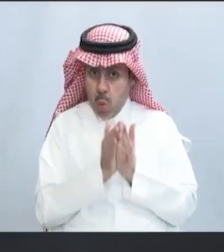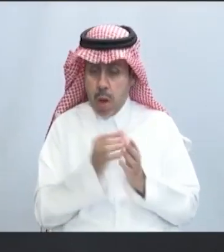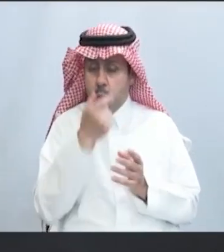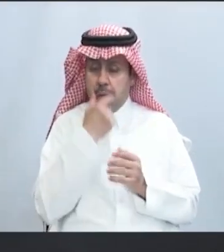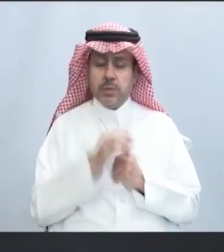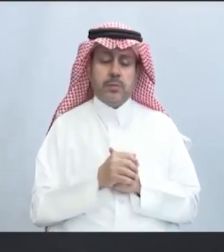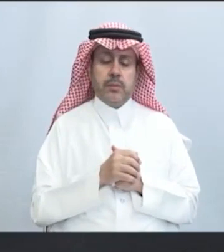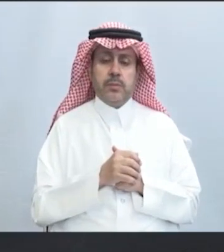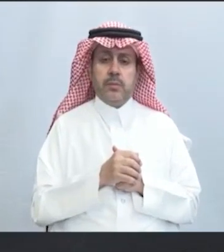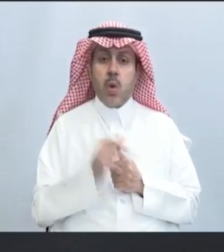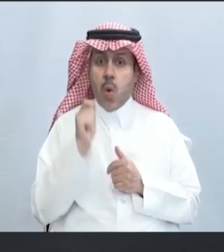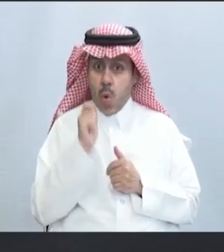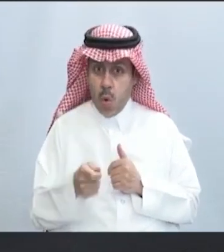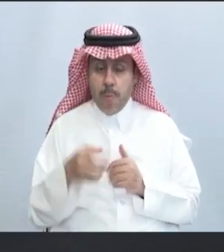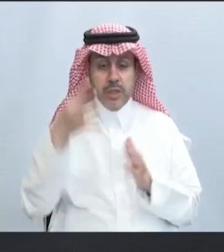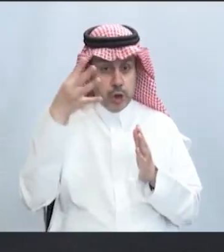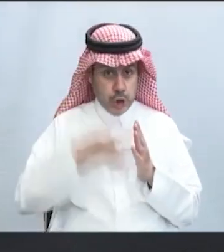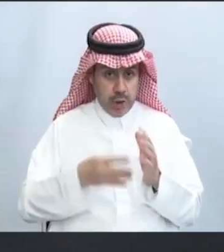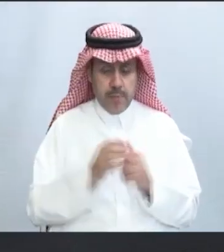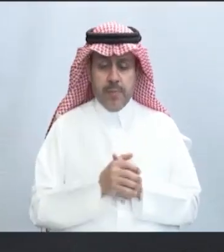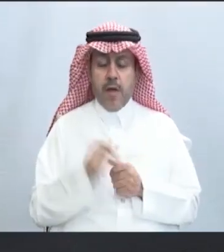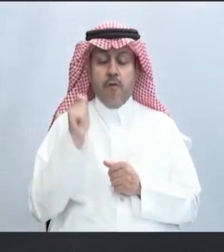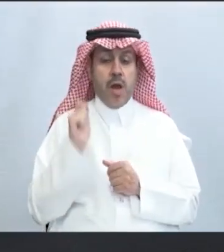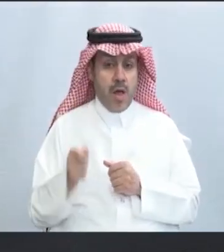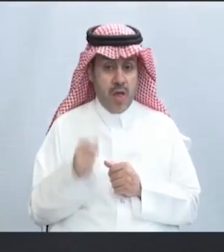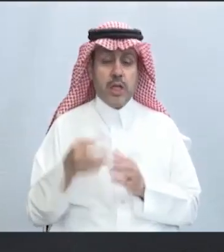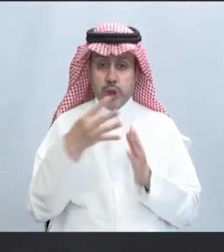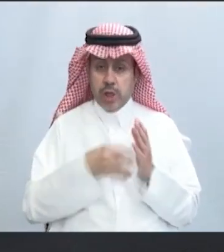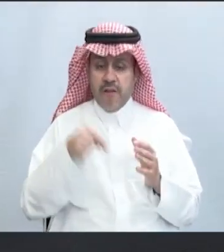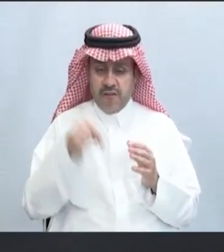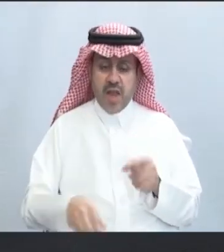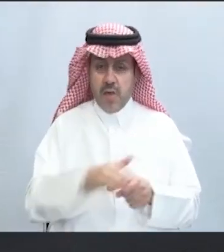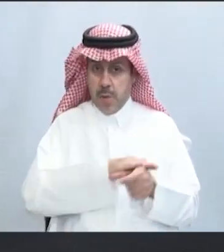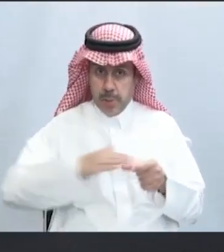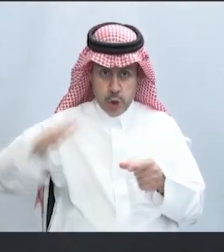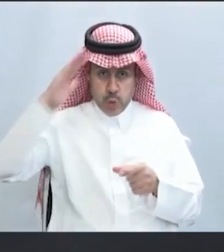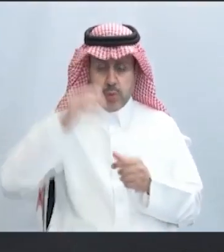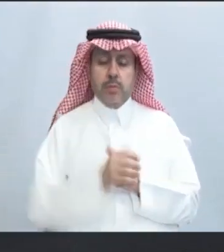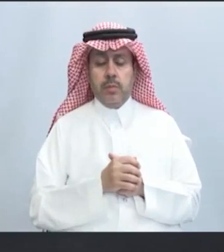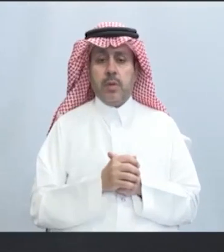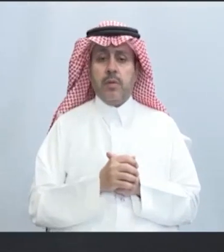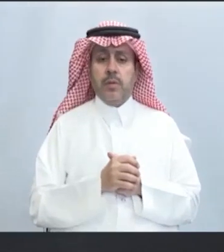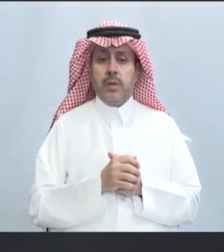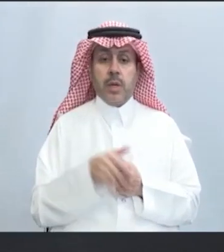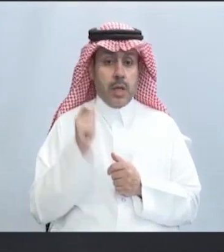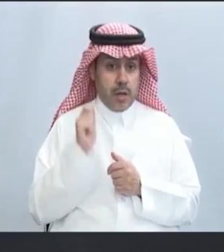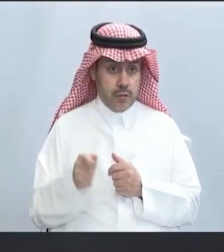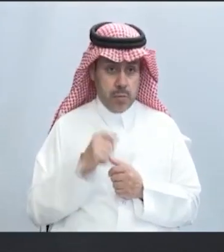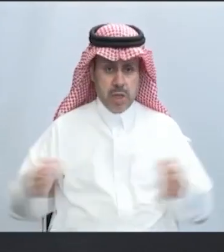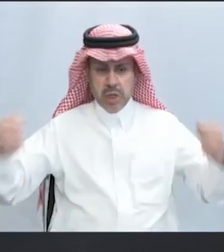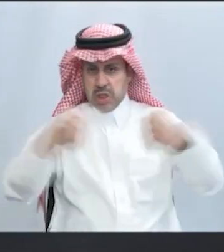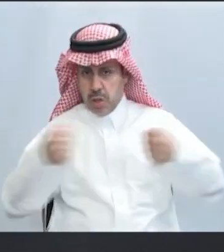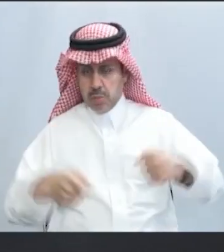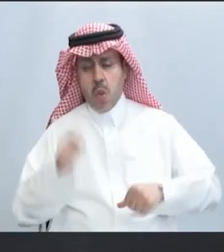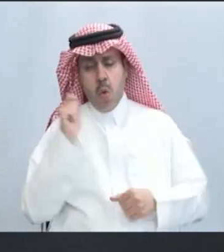وسلم وهو الحكم الشرعي في القضاء الشرعي في هذه البلاد المباركه الذي يفصل بين النزاع بين الناس من